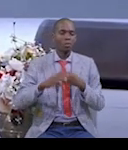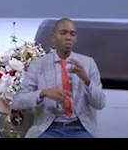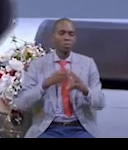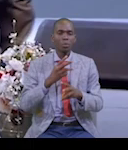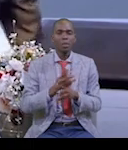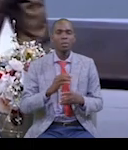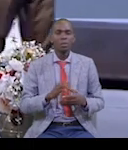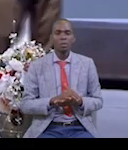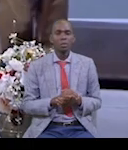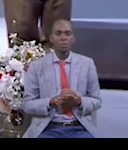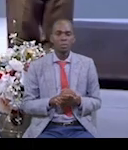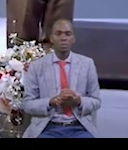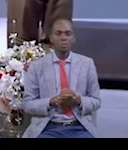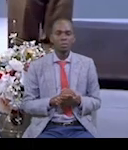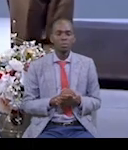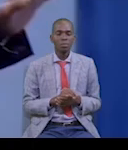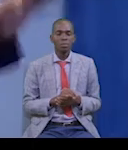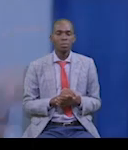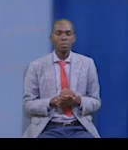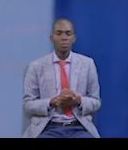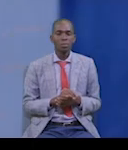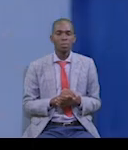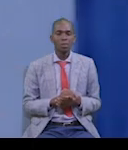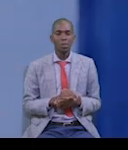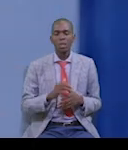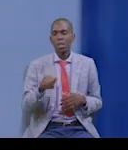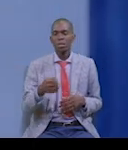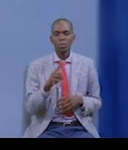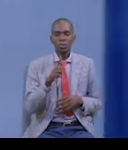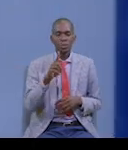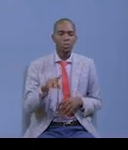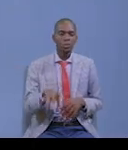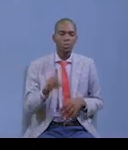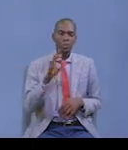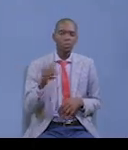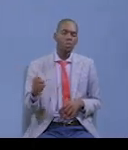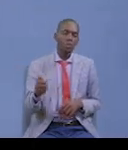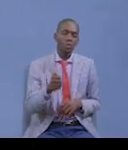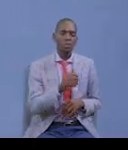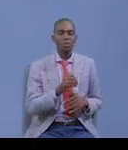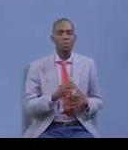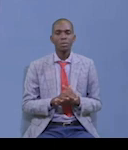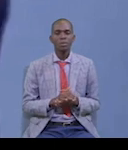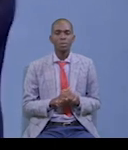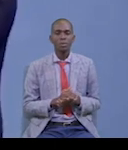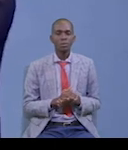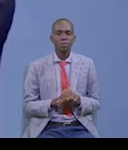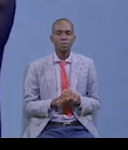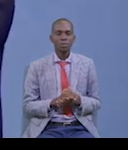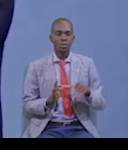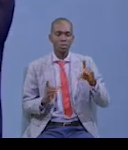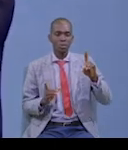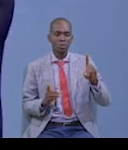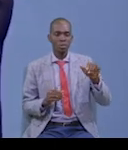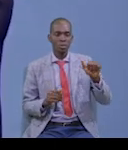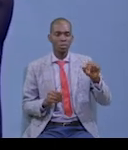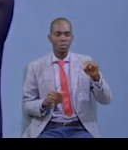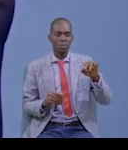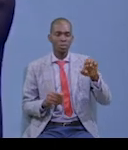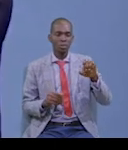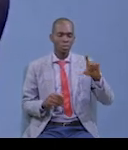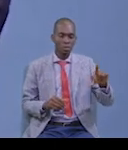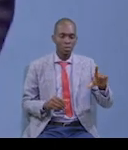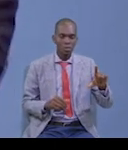అందులో అందరూ వేరు, మీరు వేరు. Anywhere you find yourself, ఎక్కడ మిమ్మల్ని మీరు కనుగొన్నా సరే, దానిని జూదా,